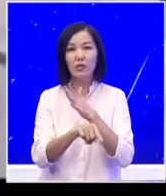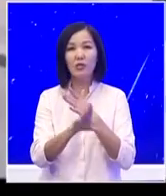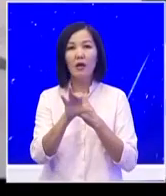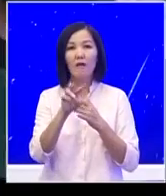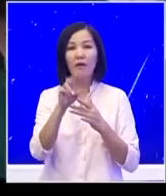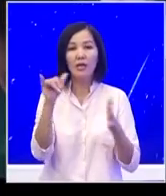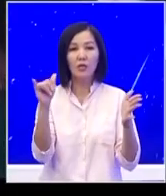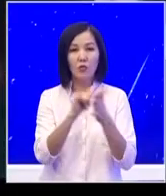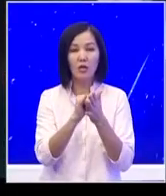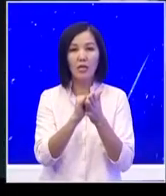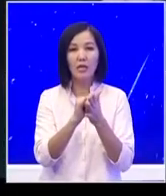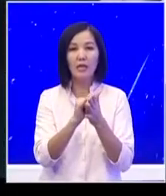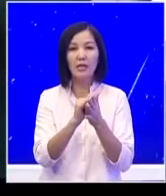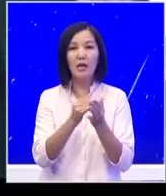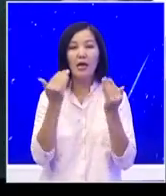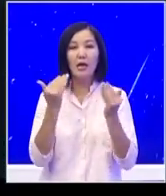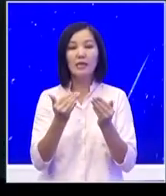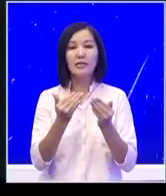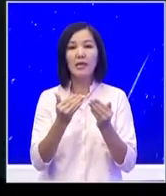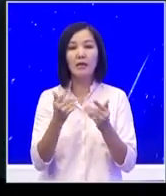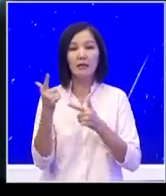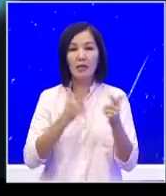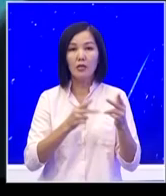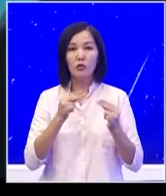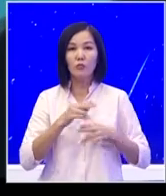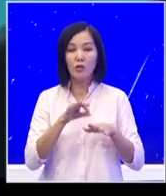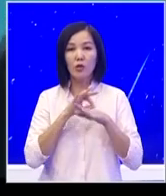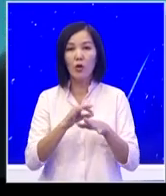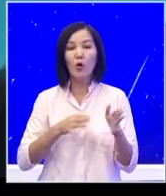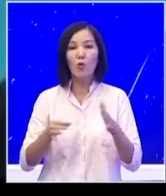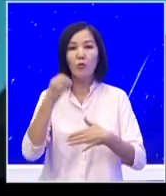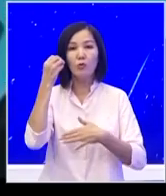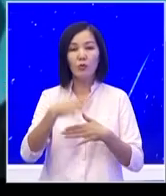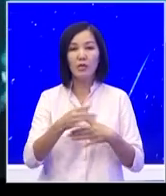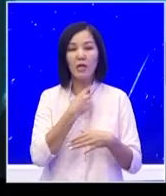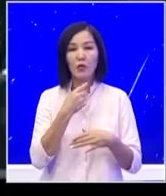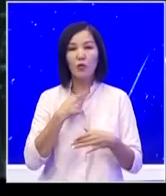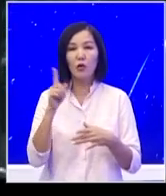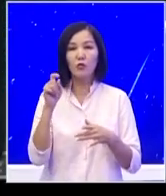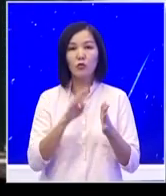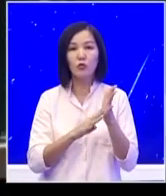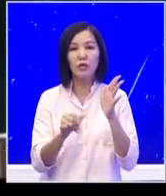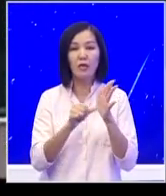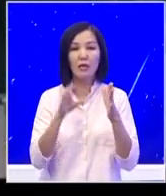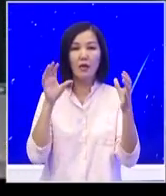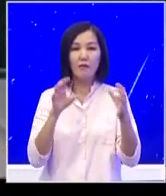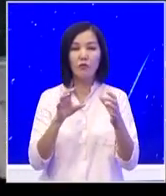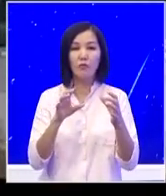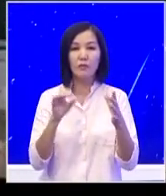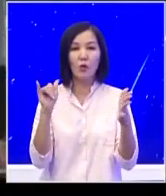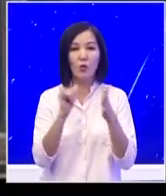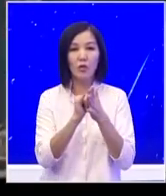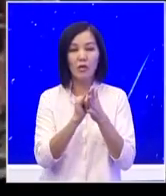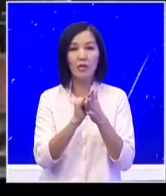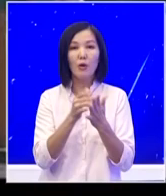валидатор орнатылады. Мамандардың айтуынша, қазір дайындық жұмыстары жүргізілуде. Облыс орталығындағы 196 автобусқа арнайы құрылғы